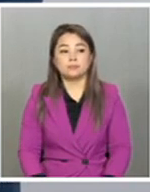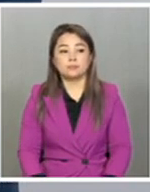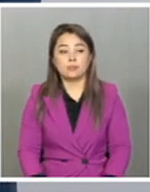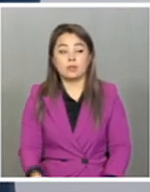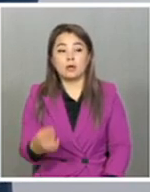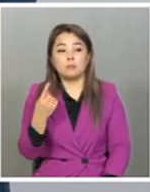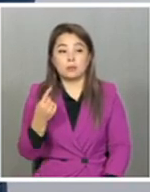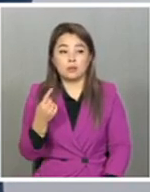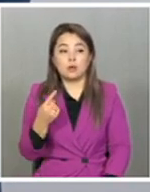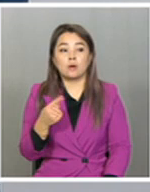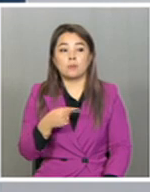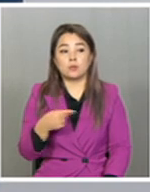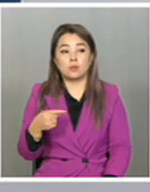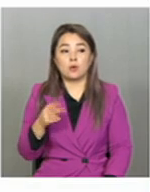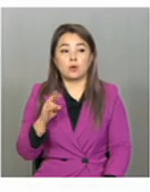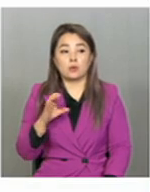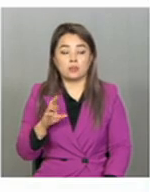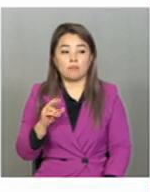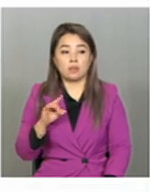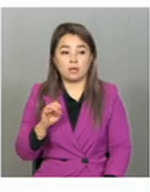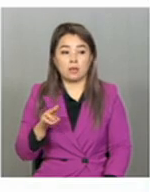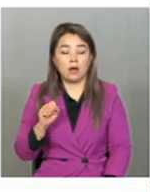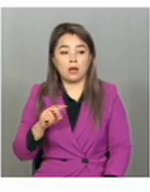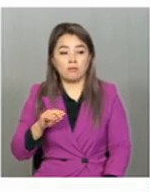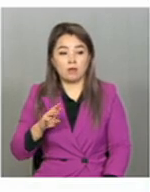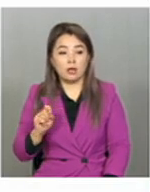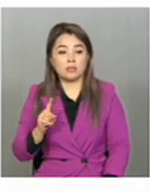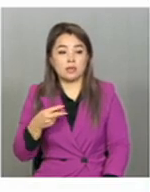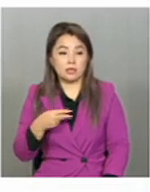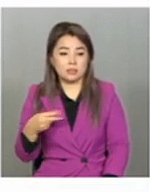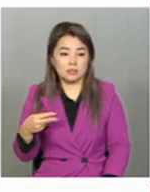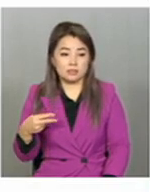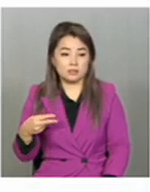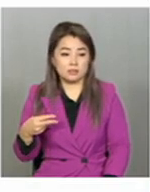Бір мен косинус квадрат альфаның айырмасы неге